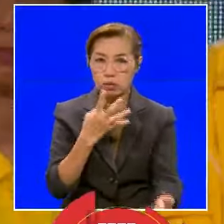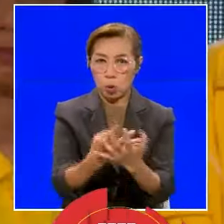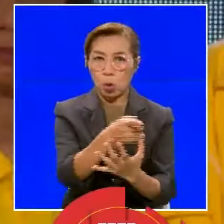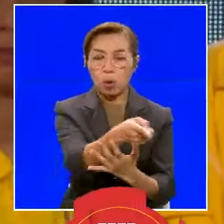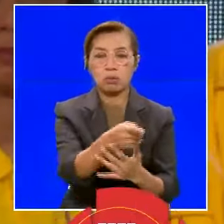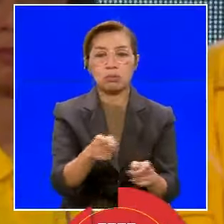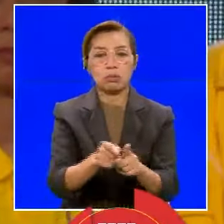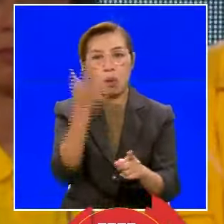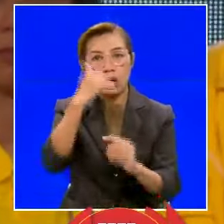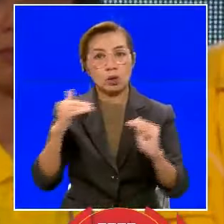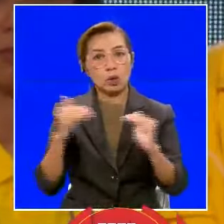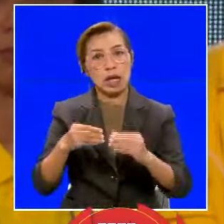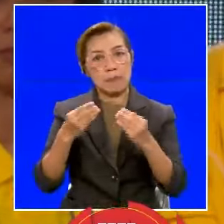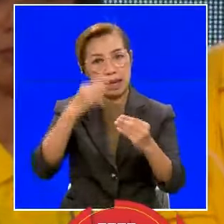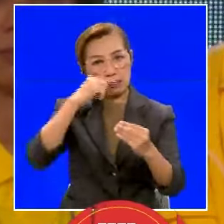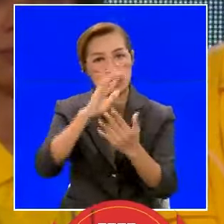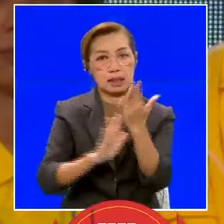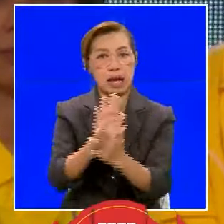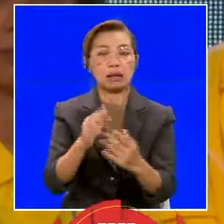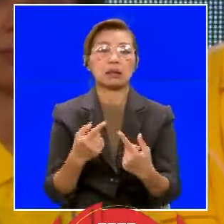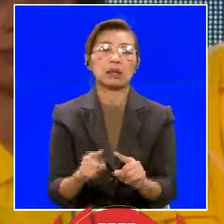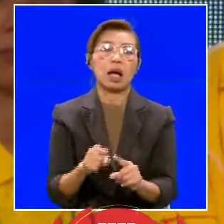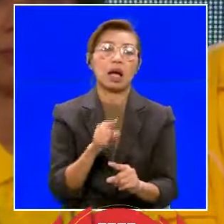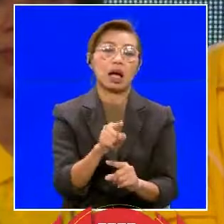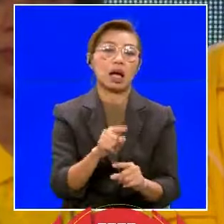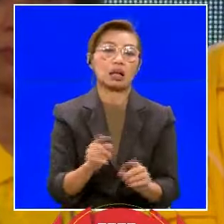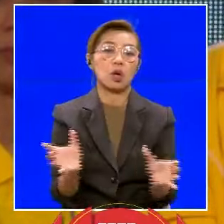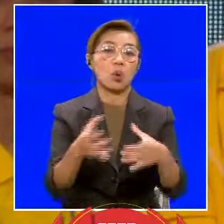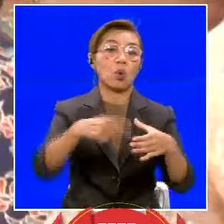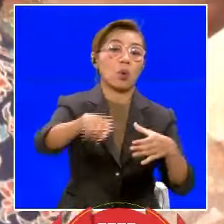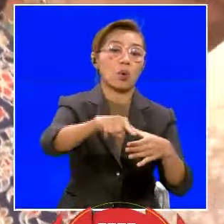อบกู้ทวงคืนความยุติธรรมให้กับประเทศแต่นี่ที่บอกไปก็เป็นมุมของคนที่ไม่ได้ชื่นชอบ